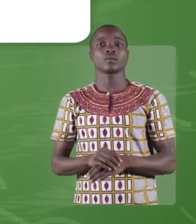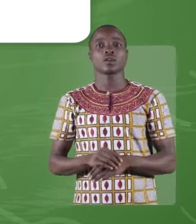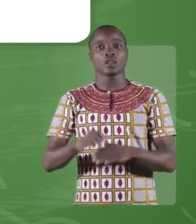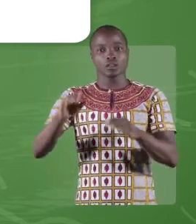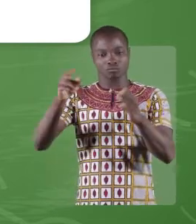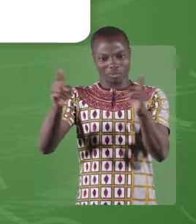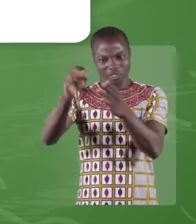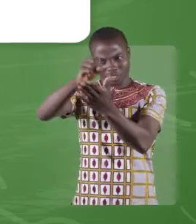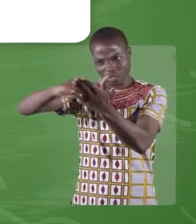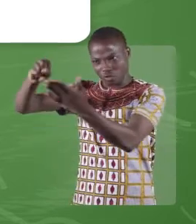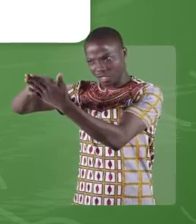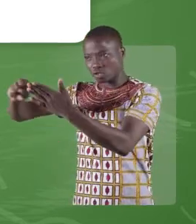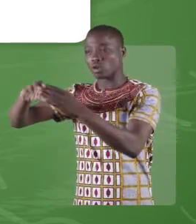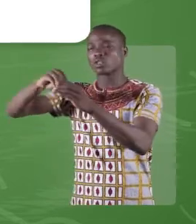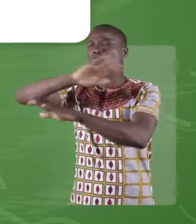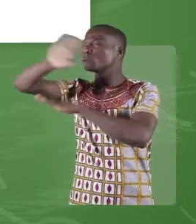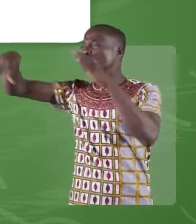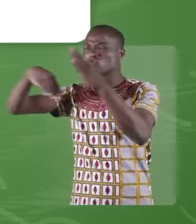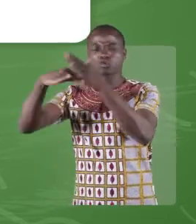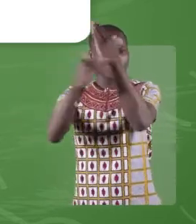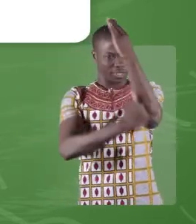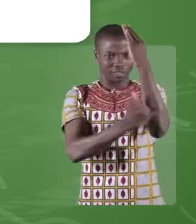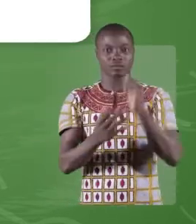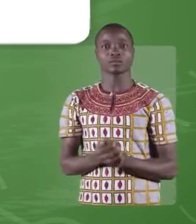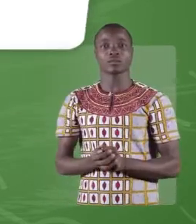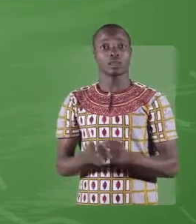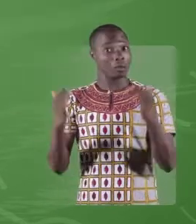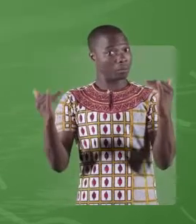sections sur l'ensemble du pays.